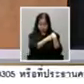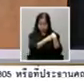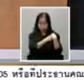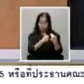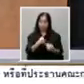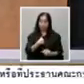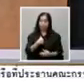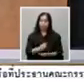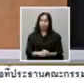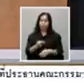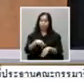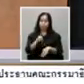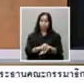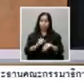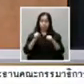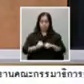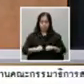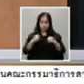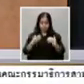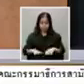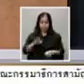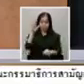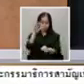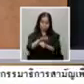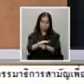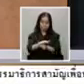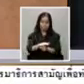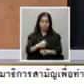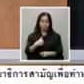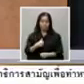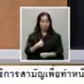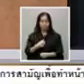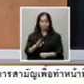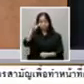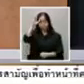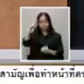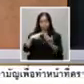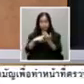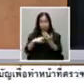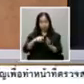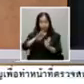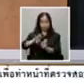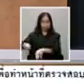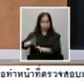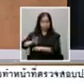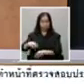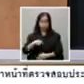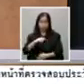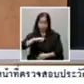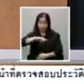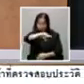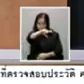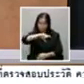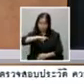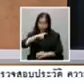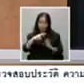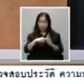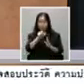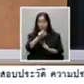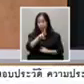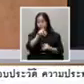ธานได้วินิจฉัยแล้วถือว่าเป็นเด็ดขาดครับผมไม่รับอุทธรณ์อีกแล้วเพียงแต่ท่านเสรีจะตัดสินใจยัง